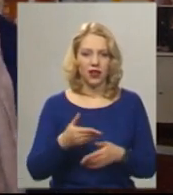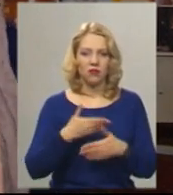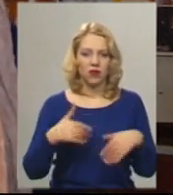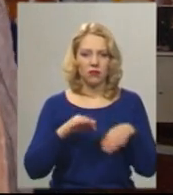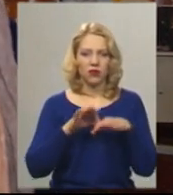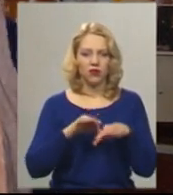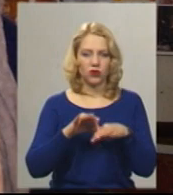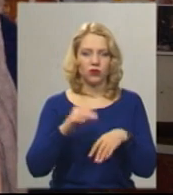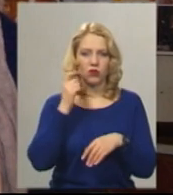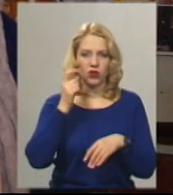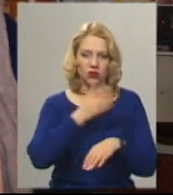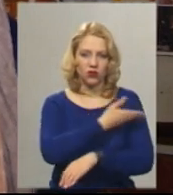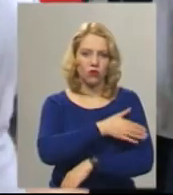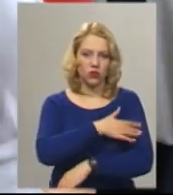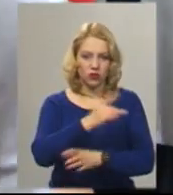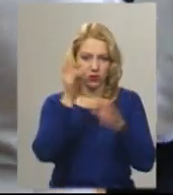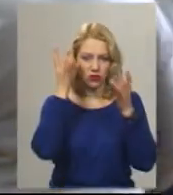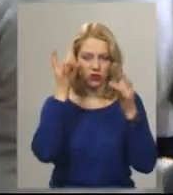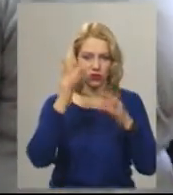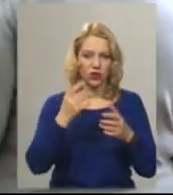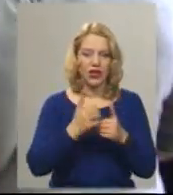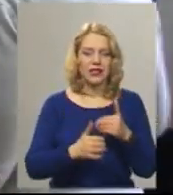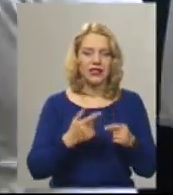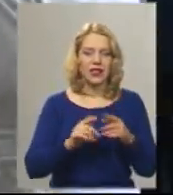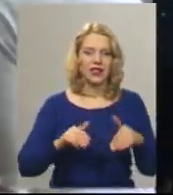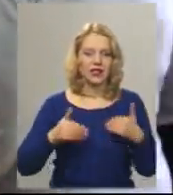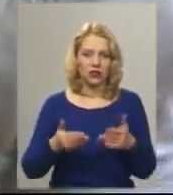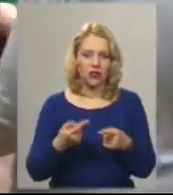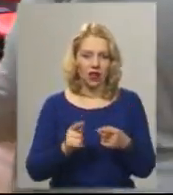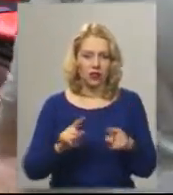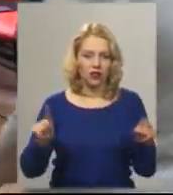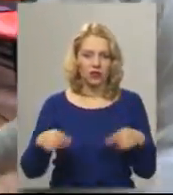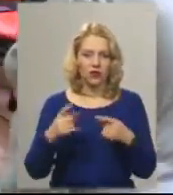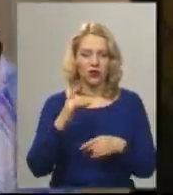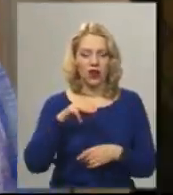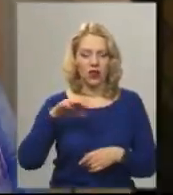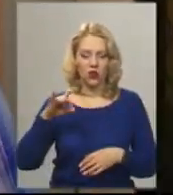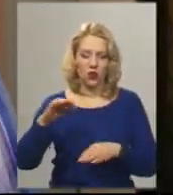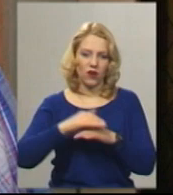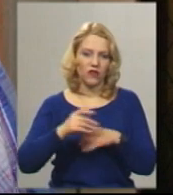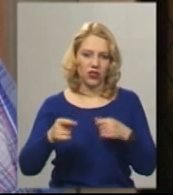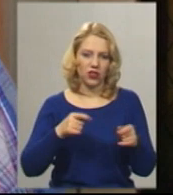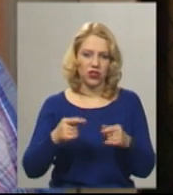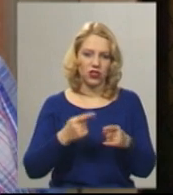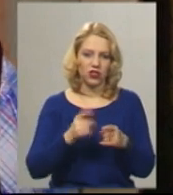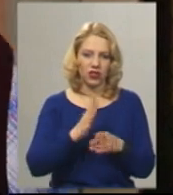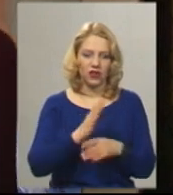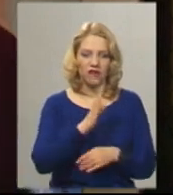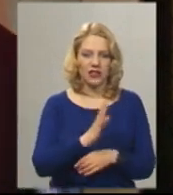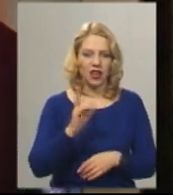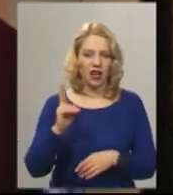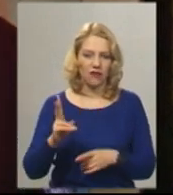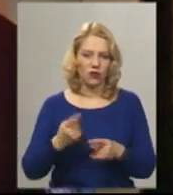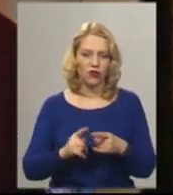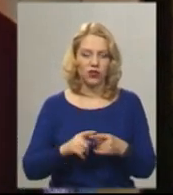проводимо українську, польську культуру. Серед ініціаторів створення ретро-вечірки Василь Кравульний. Каже, щонеділі у приміщенні